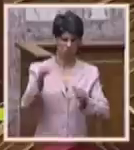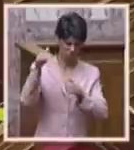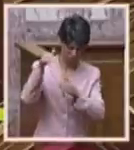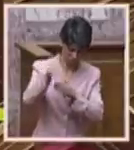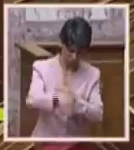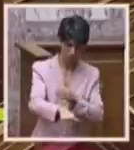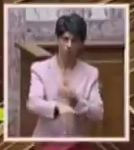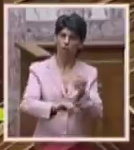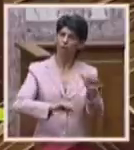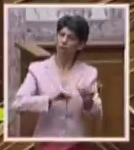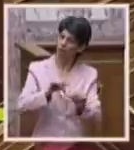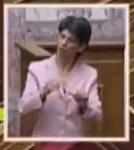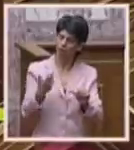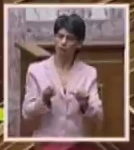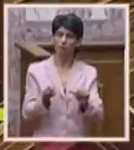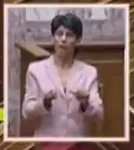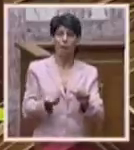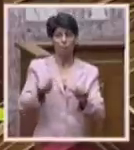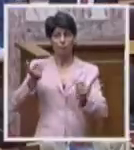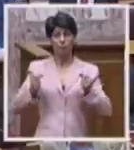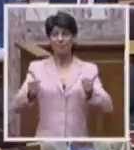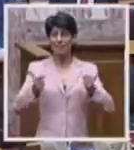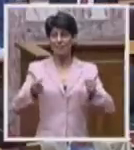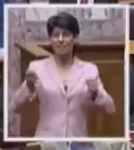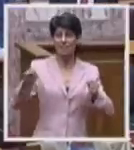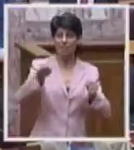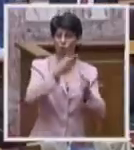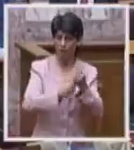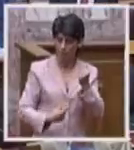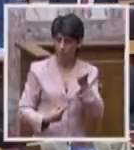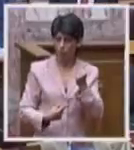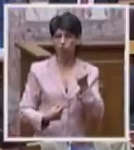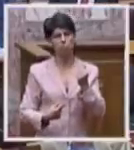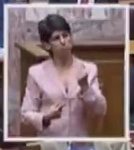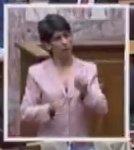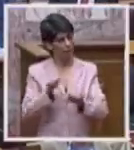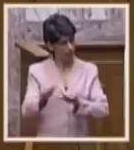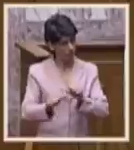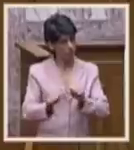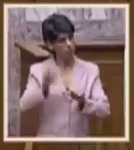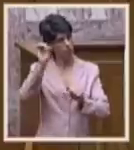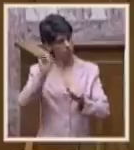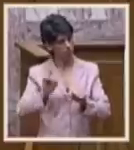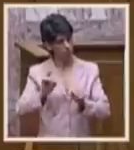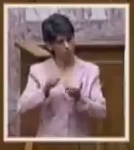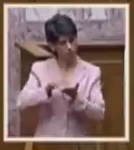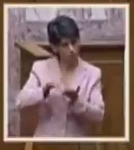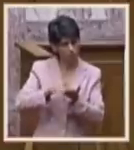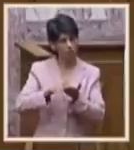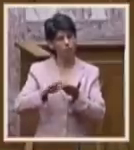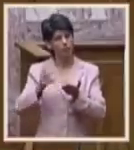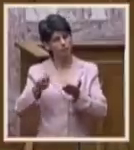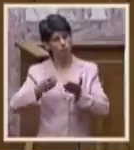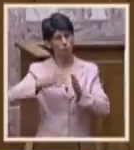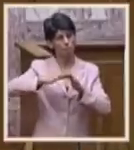αυτές είχαν γίνει, αν είχαν γίνει πριν από την κρίση χρέους και του ελλείμματος, τότε ίσως θα είχαμε αποφύγει ή τουλάχιστον